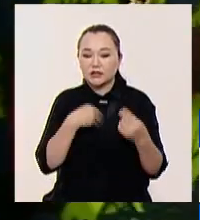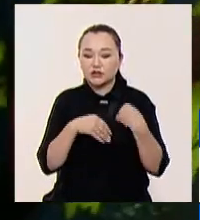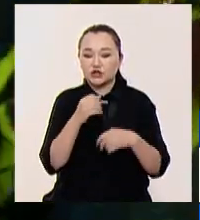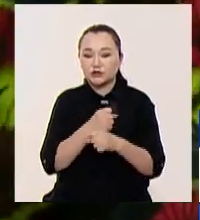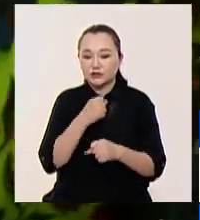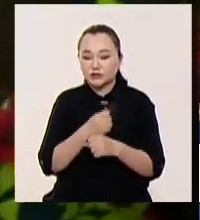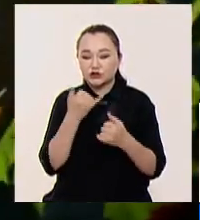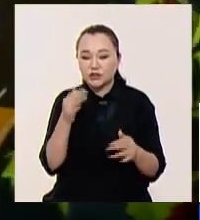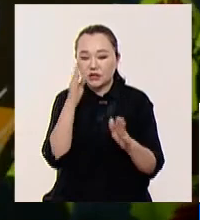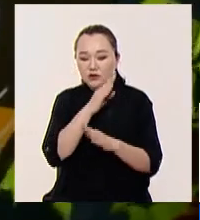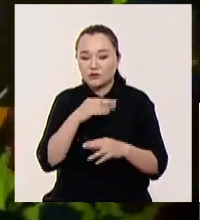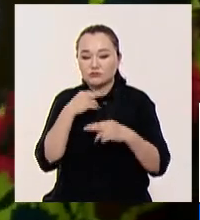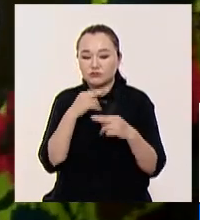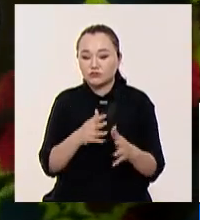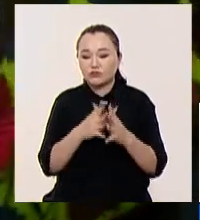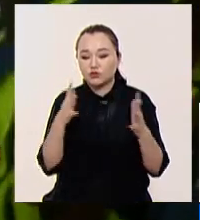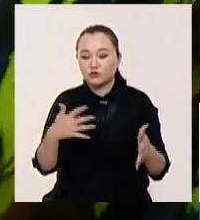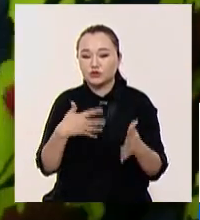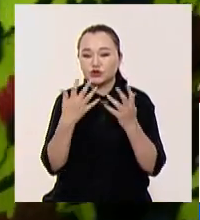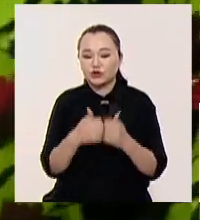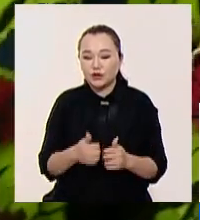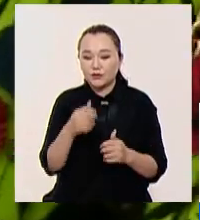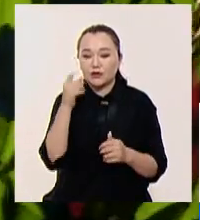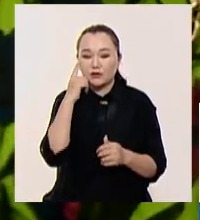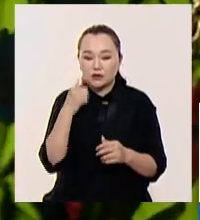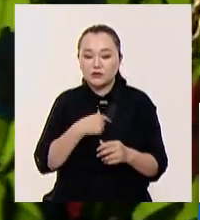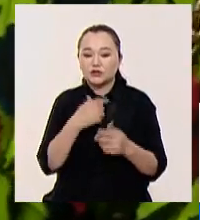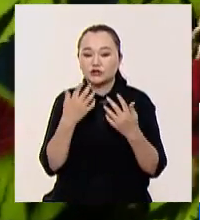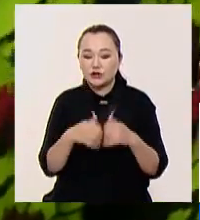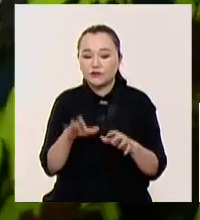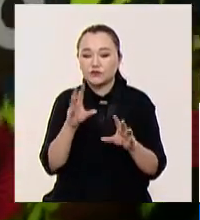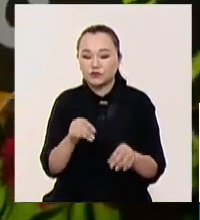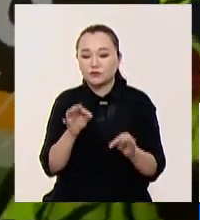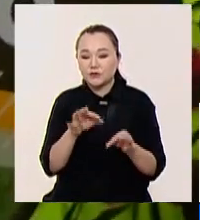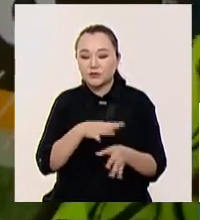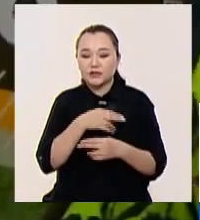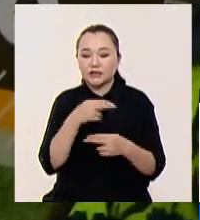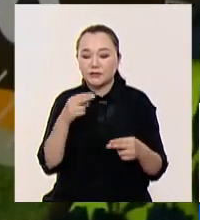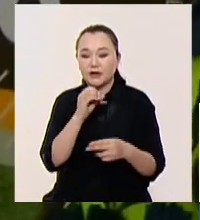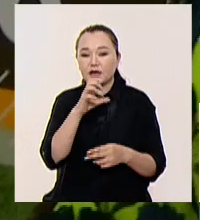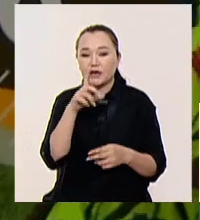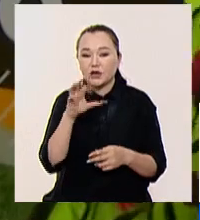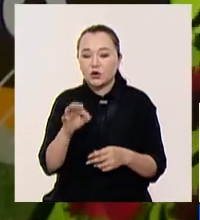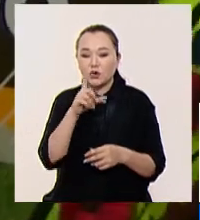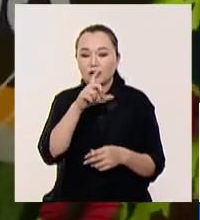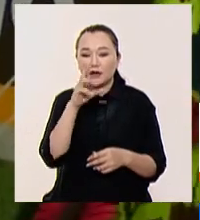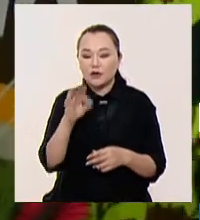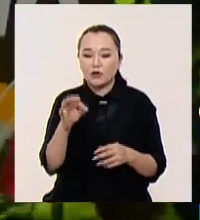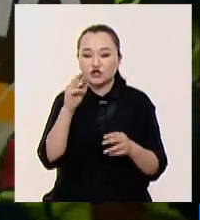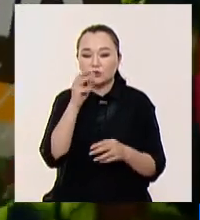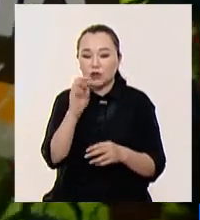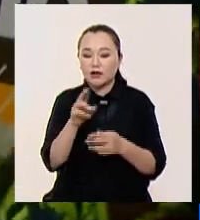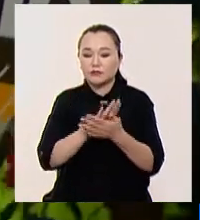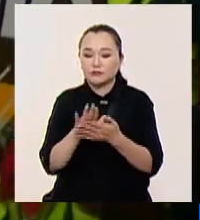жолы біз экологияға баса ден қойғанды жөн көрдік. Ойдағыдай болды деп санаймын. Яғни біздегі тақырып экос Сембілік, жақында Шымбұлақты